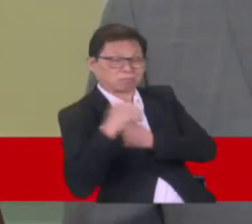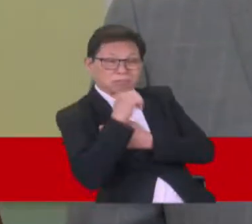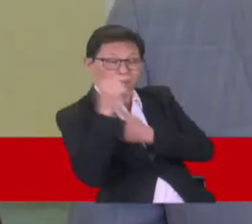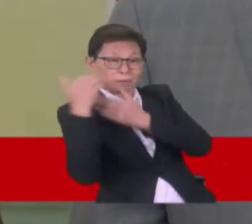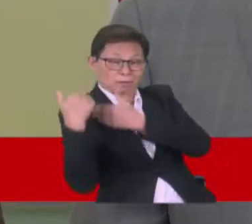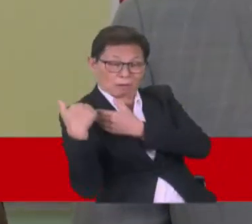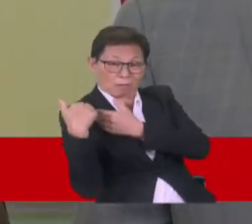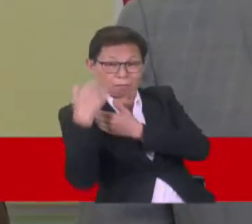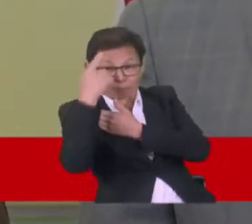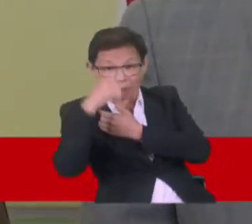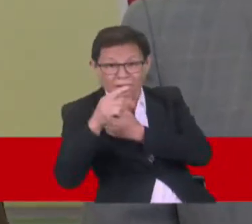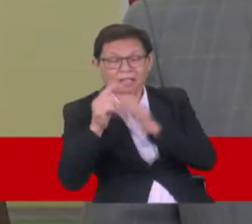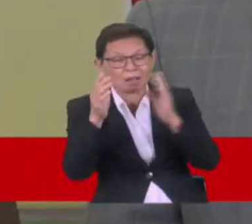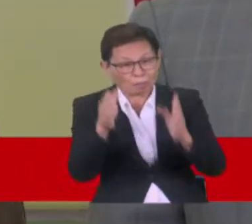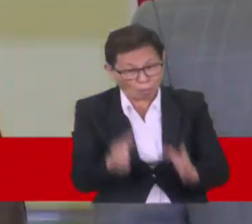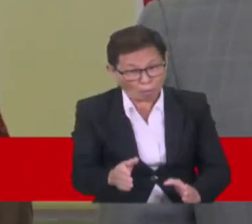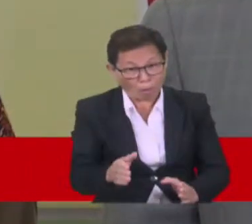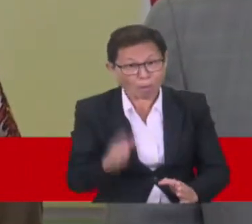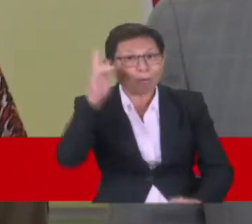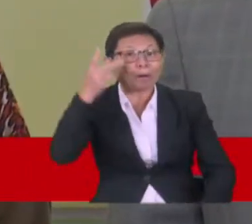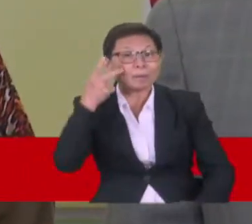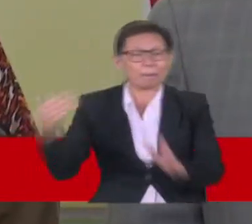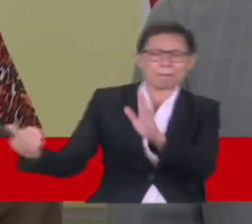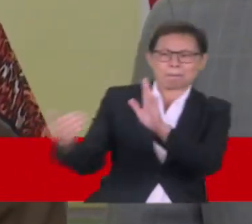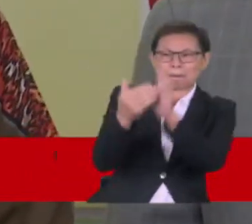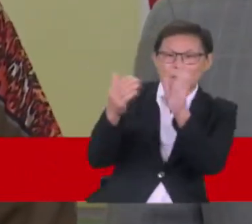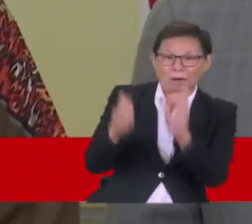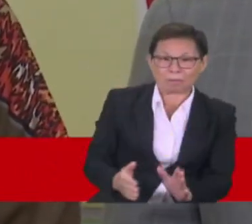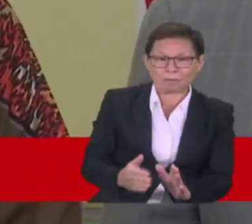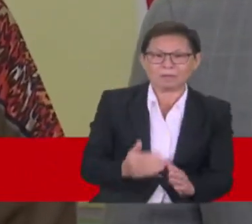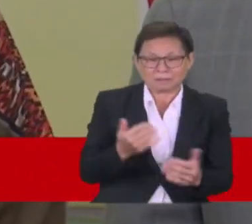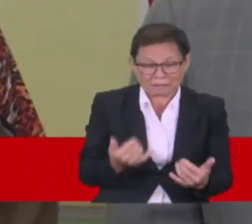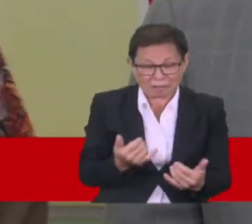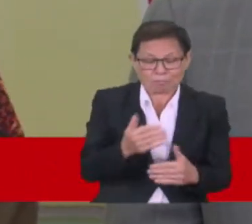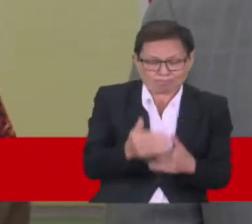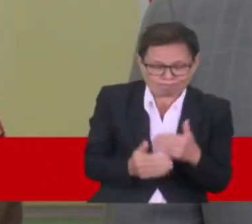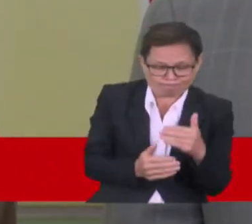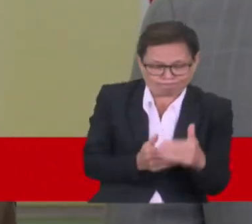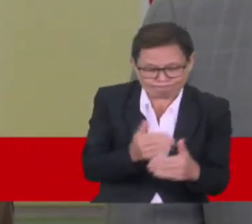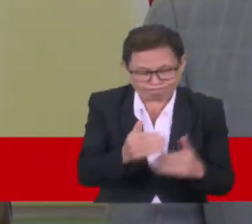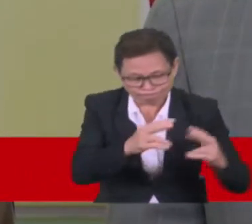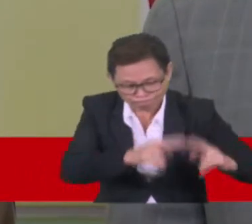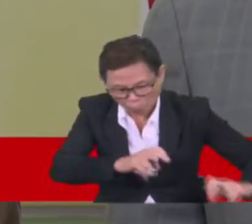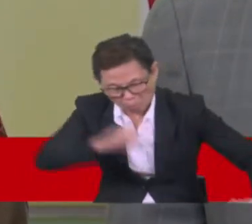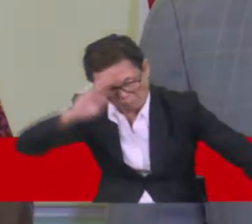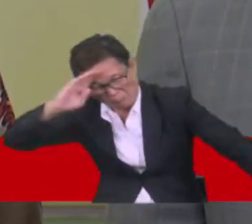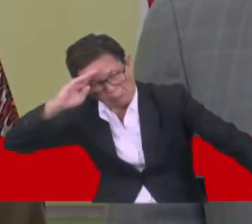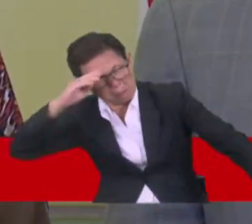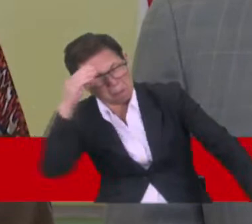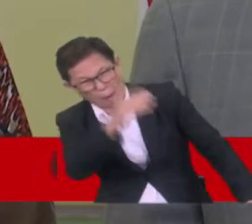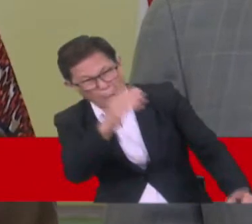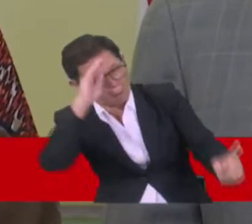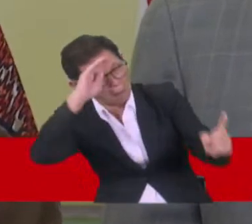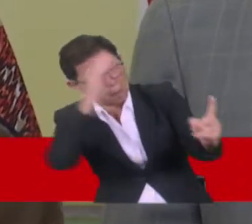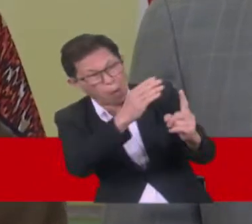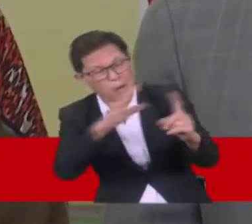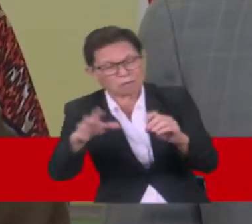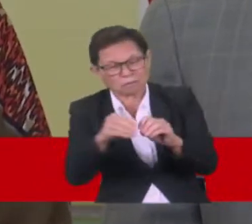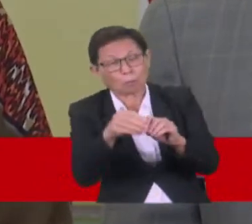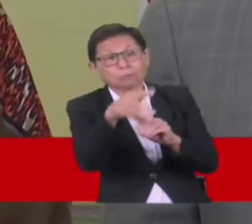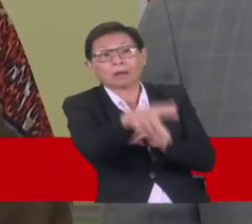tokoh-tokoh Pati politik pembangkang yang dalam proses siasatan membuat tomat dalam campur tangan